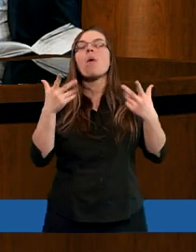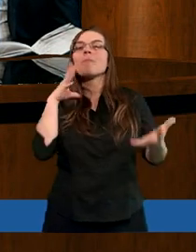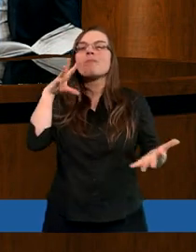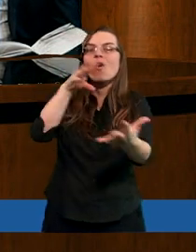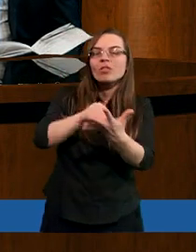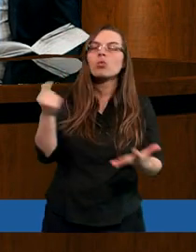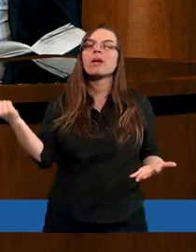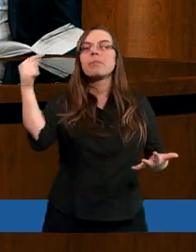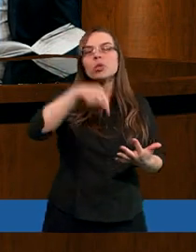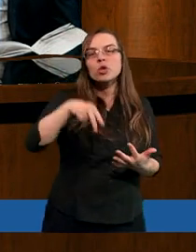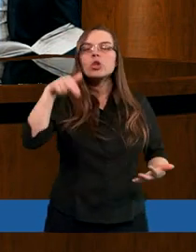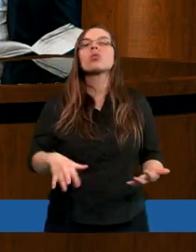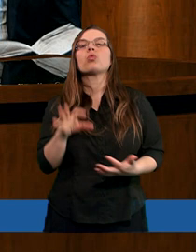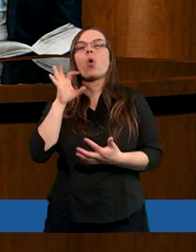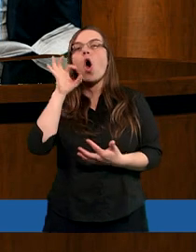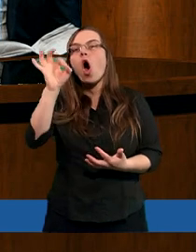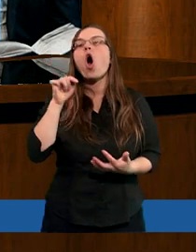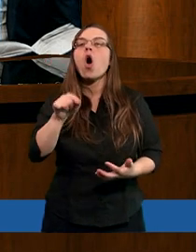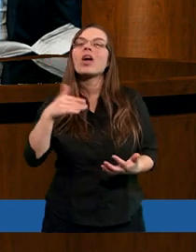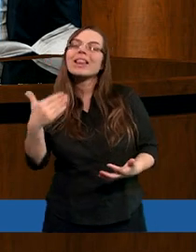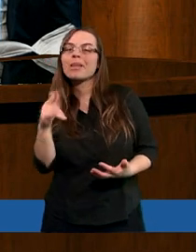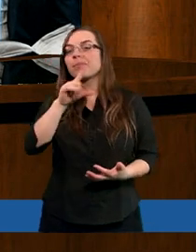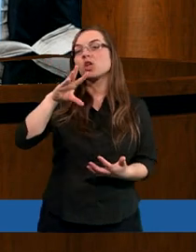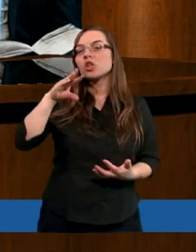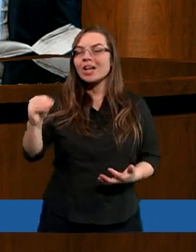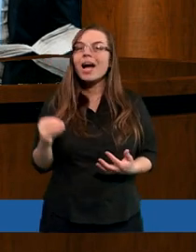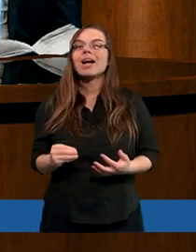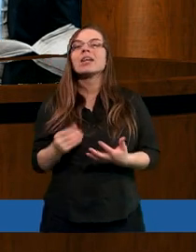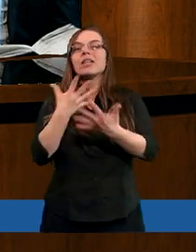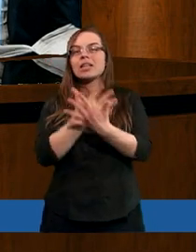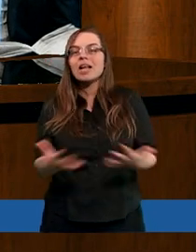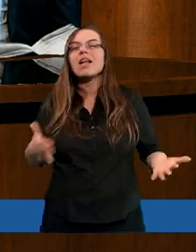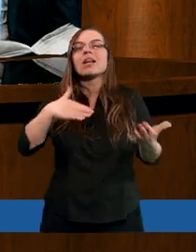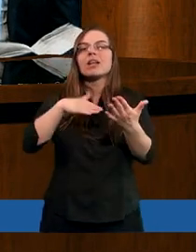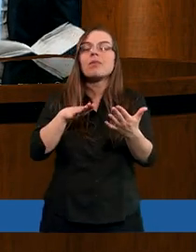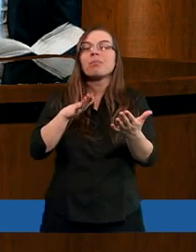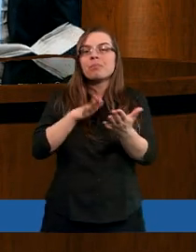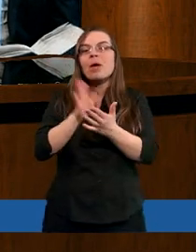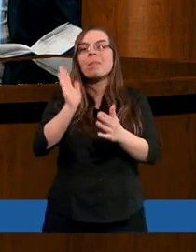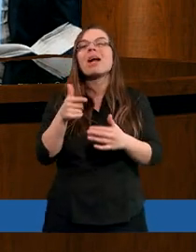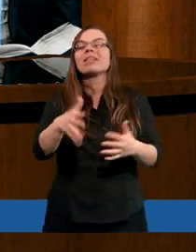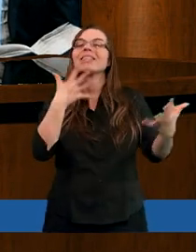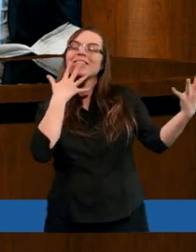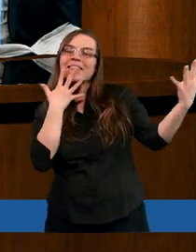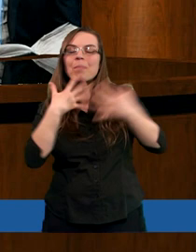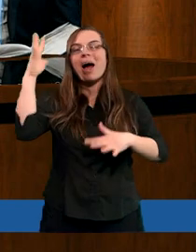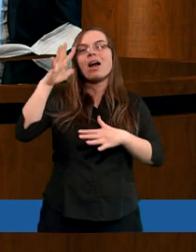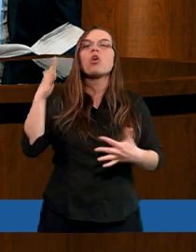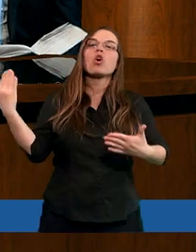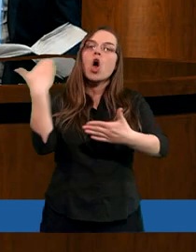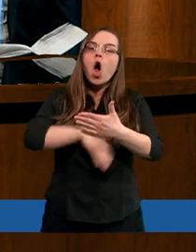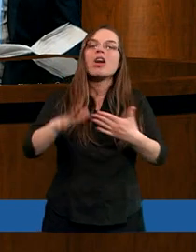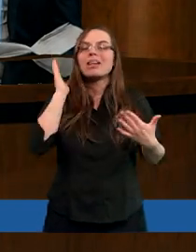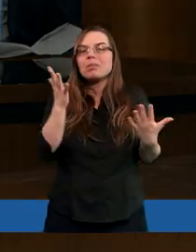przyjściu, o tym, że ziemia, rzeczy na niej będą spalone, koniec będzie